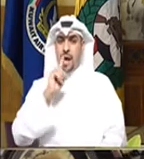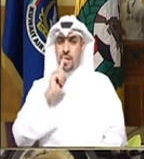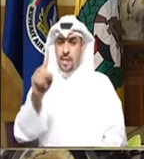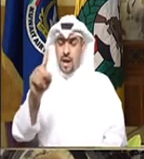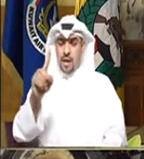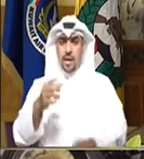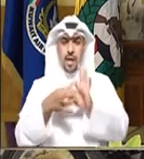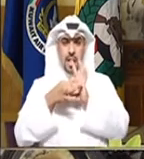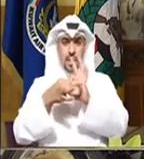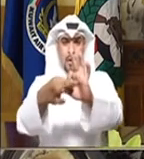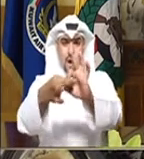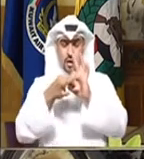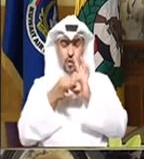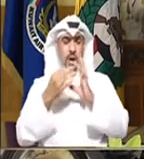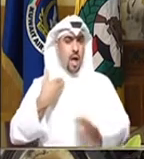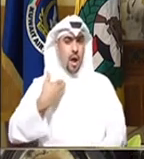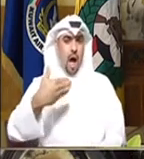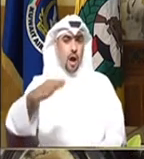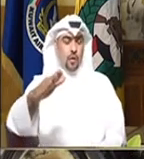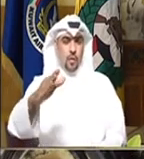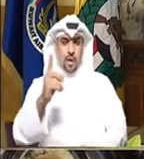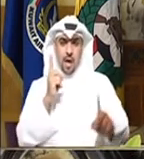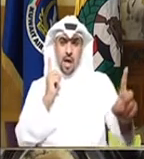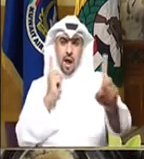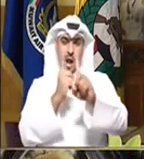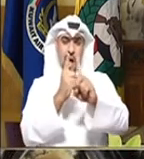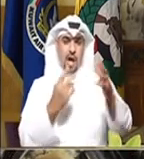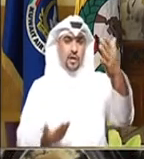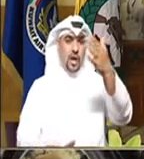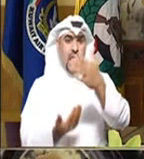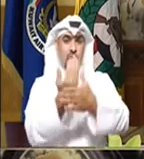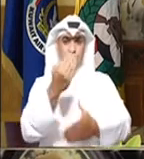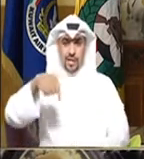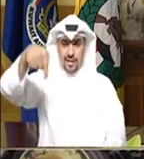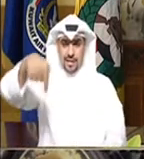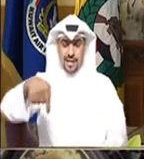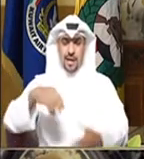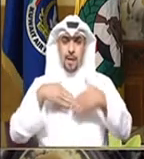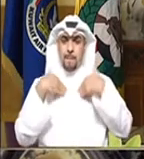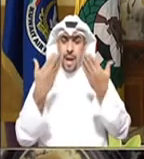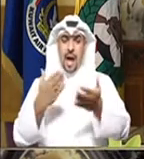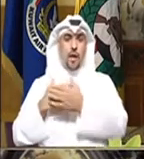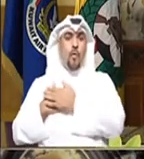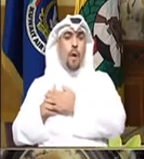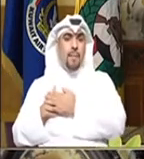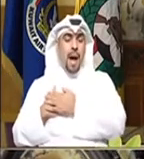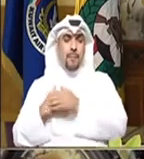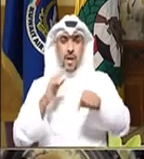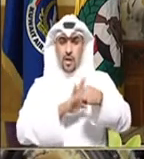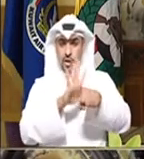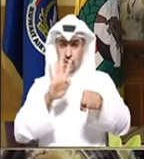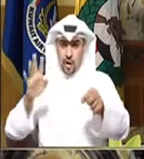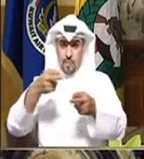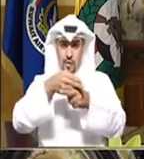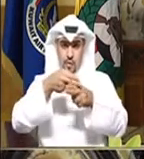وتواصلنا الدائم وفي لقاء متجدد معكم على الخير والمحبة، أستهل